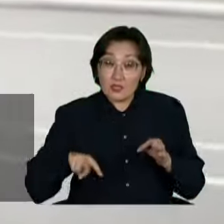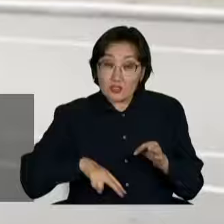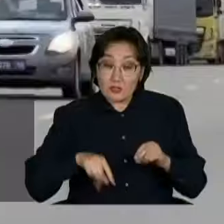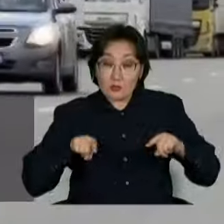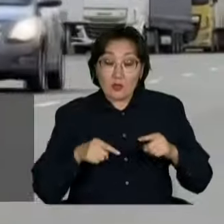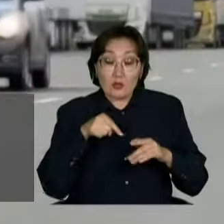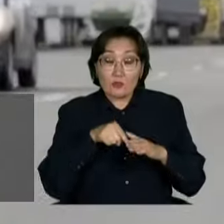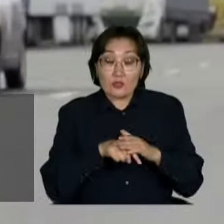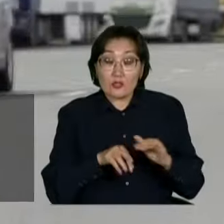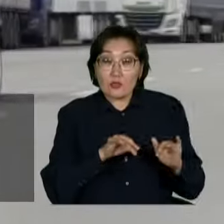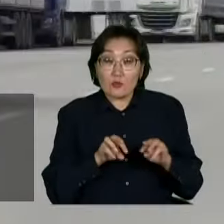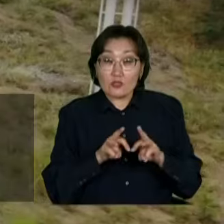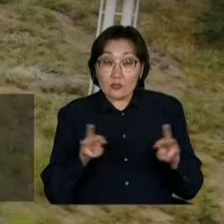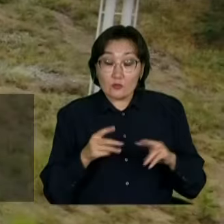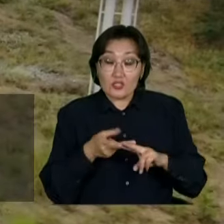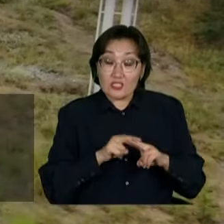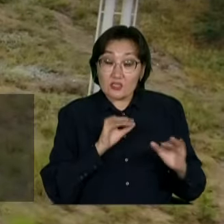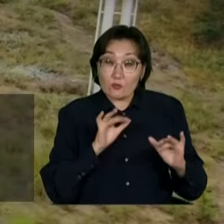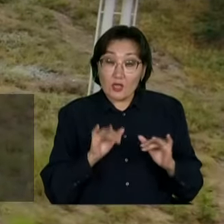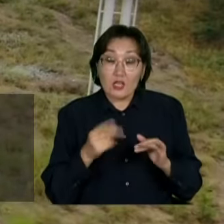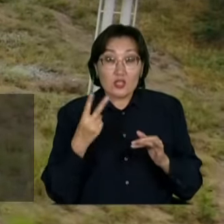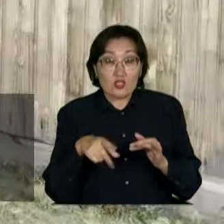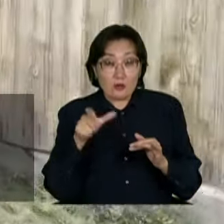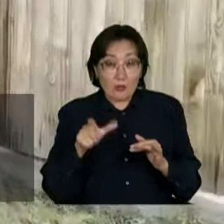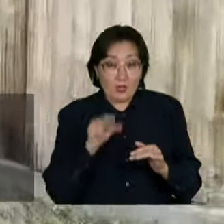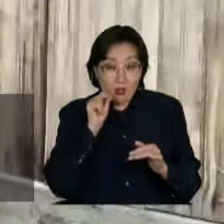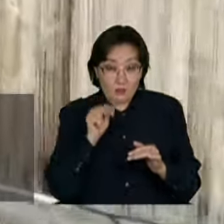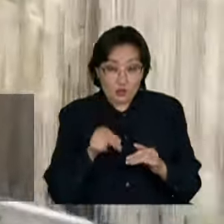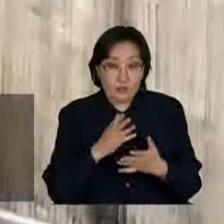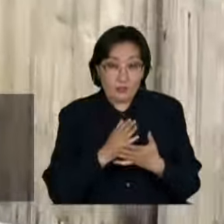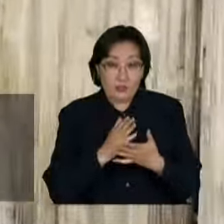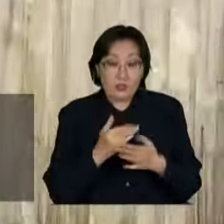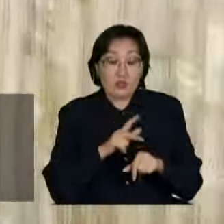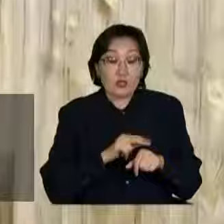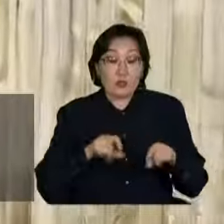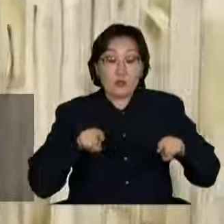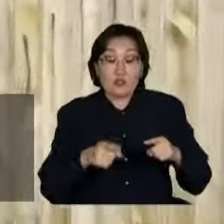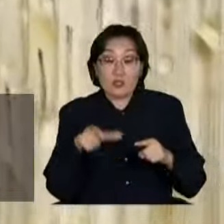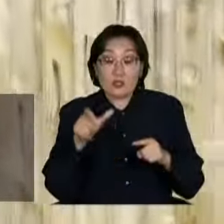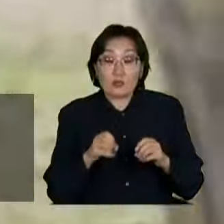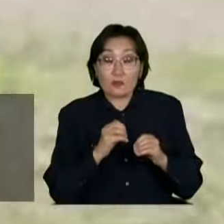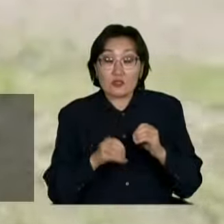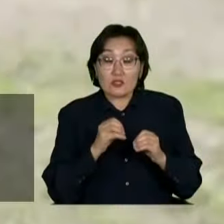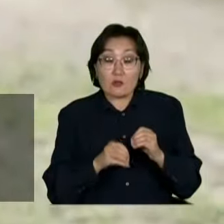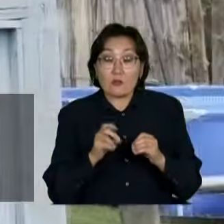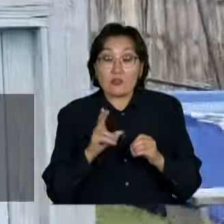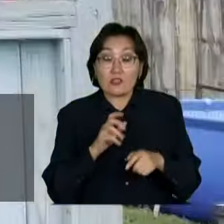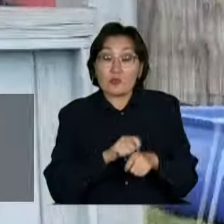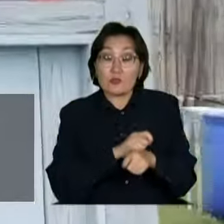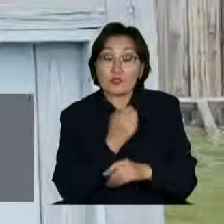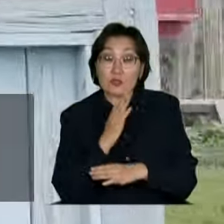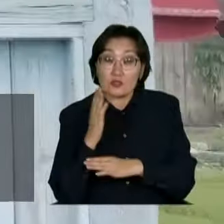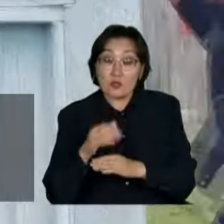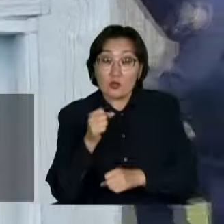істер министрлігінің дерегінше аталған іске 20 адам күдікті деп танылған. Полиция ұсталғандардан 10 шақты текше метр ағаш,